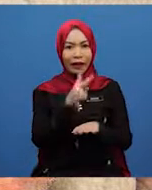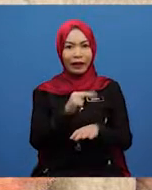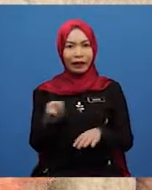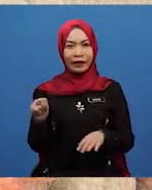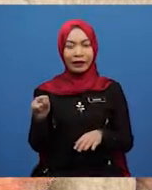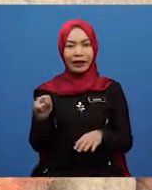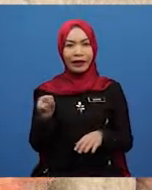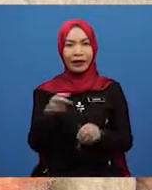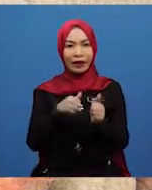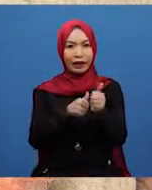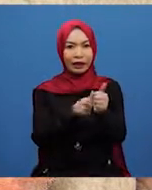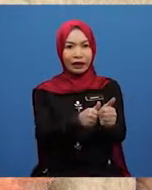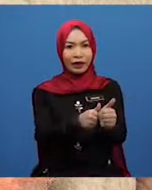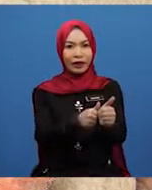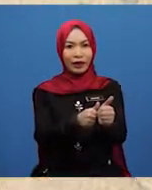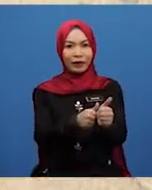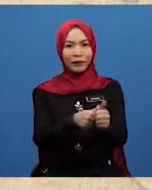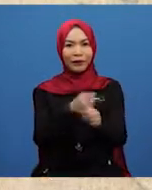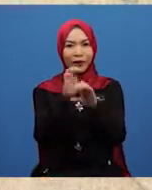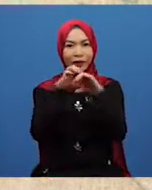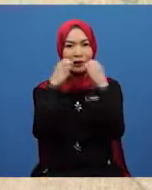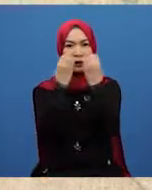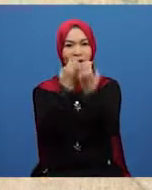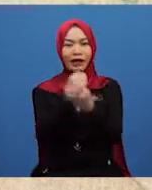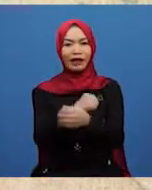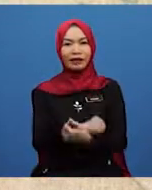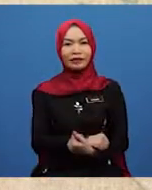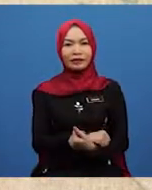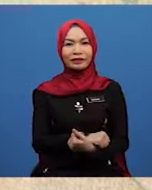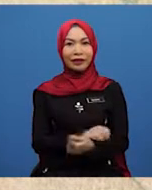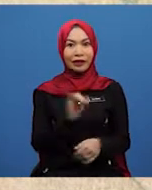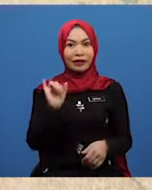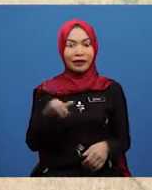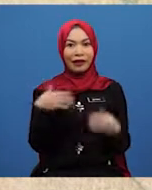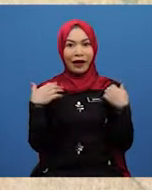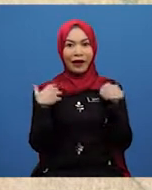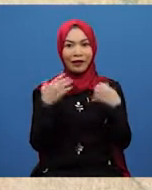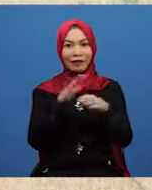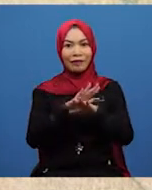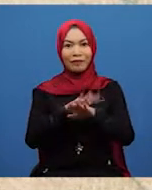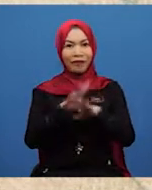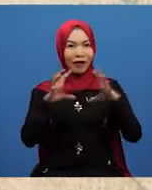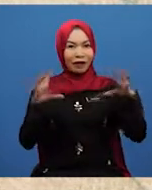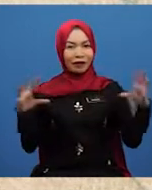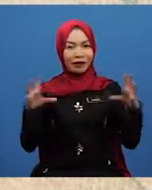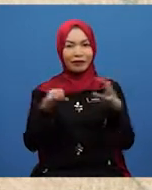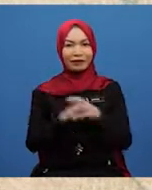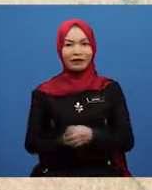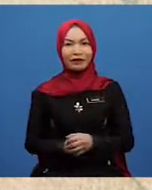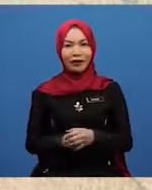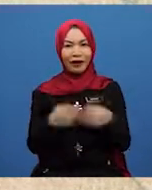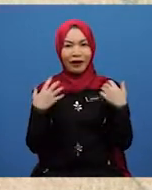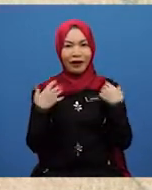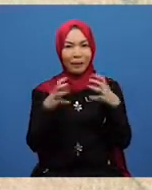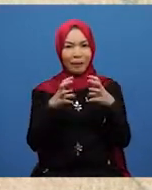terdapat di Serawak dan Sabah y banyak bukan ketulah terdapat berbagai